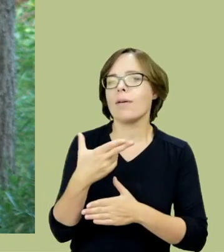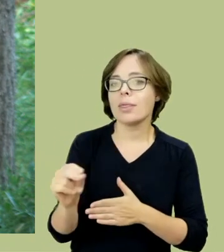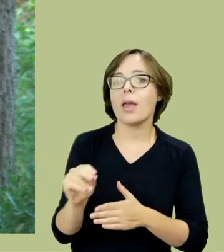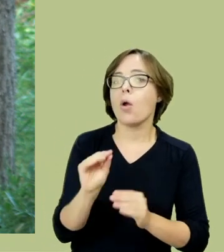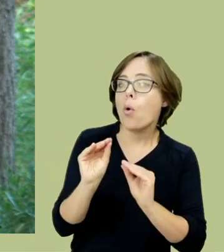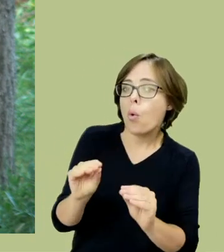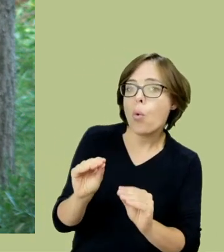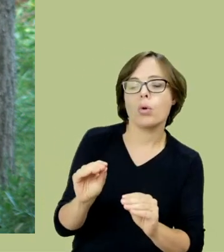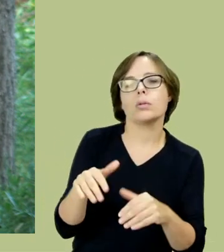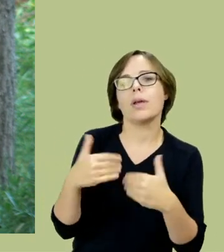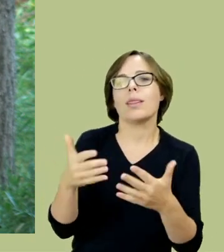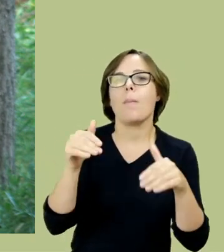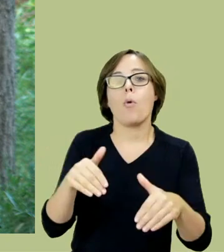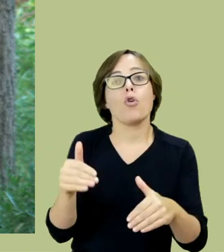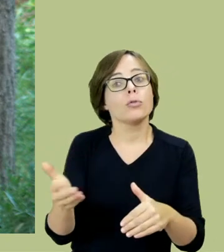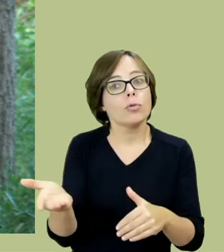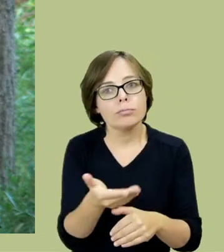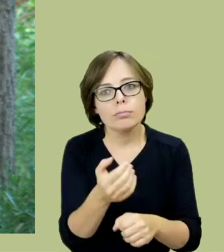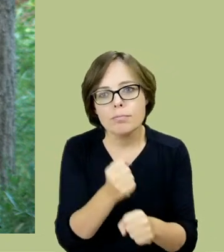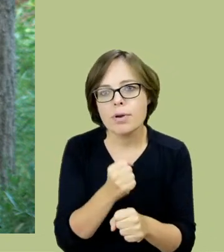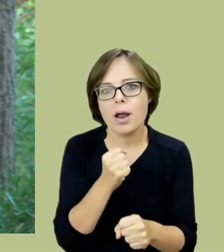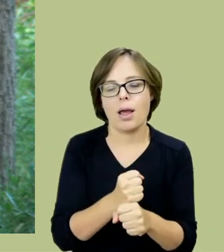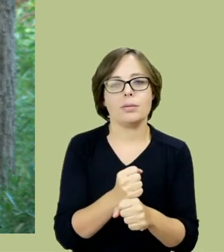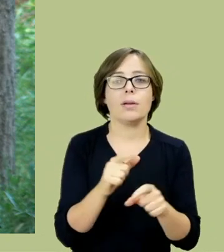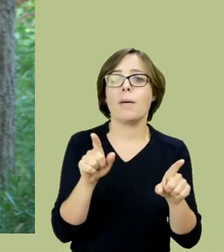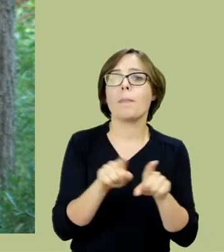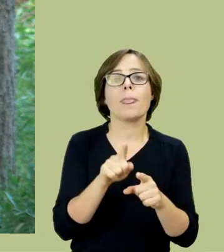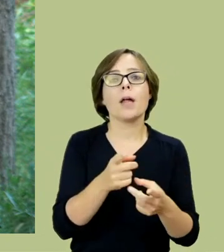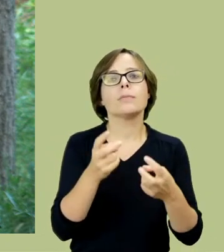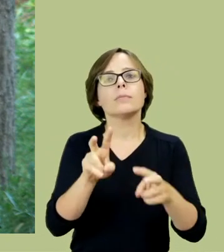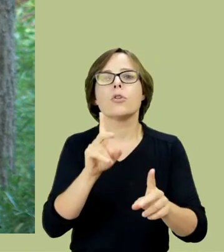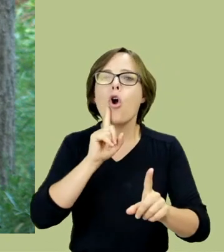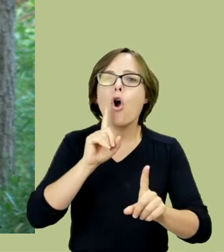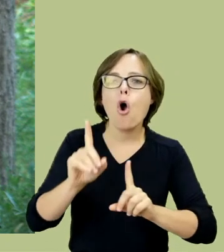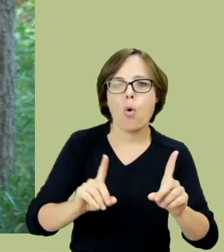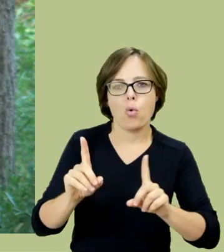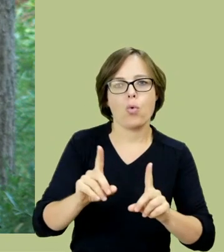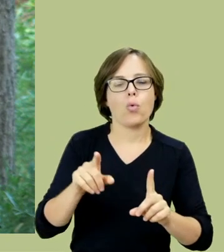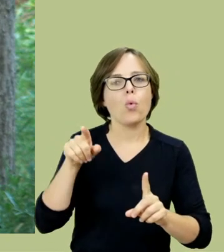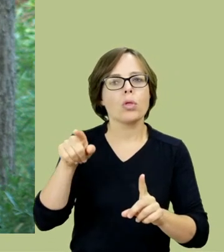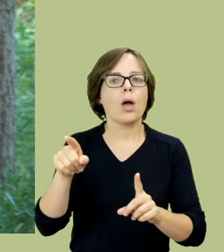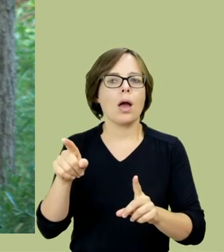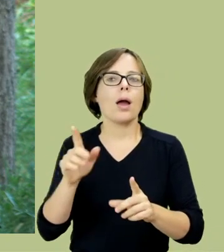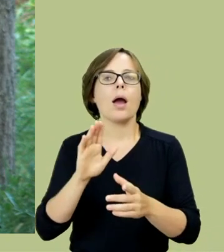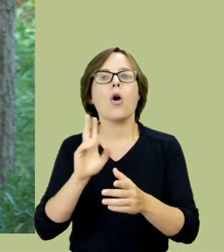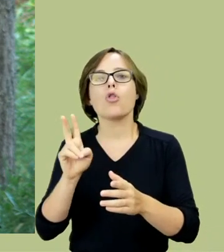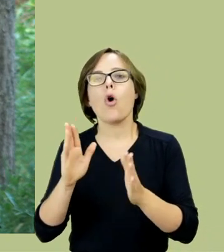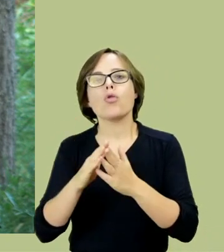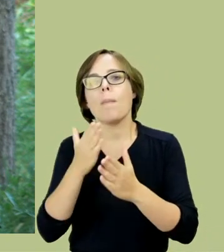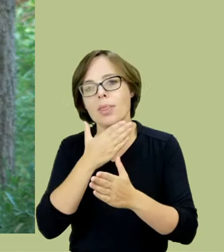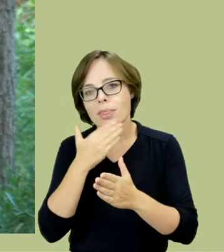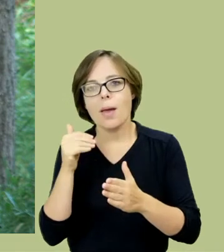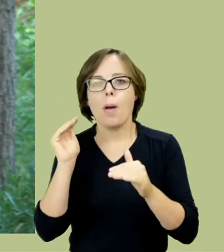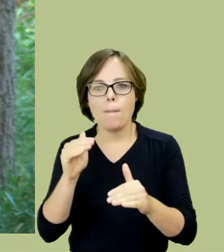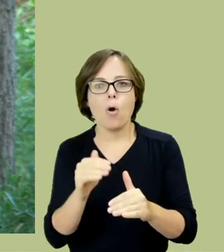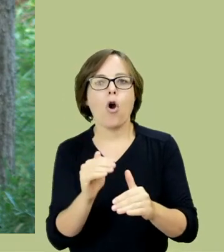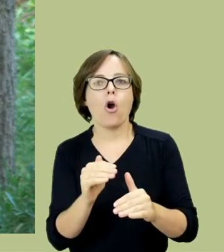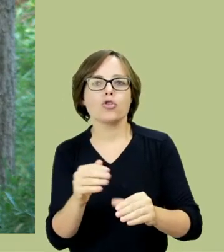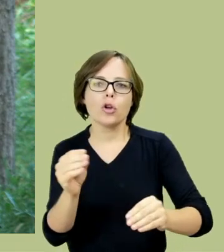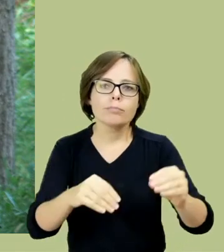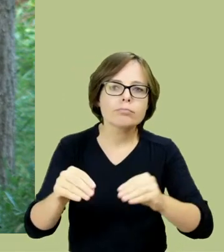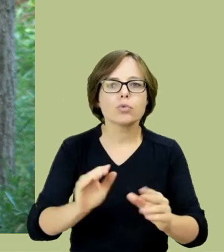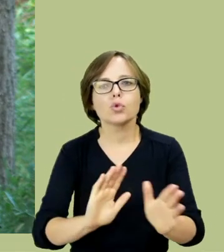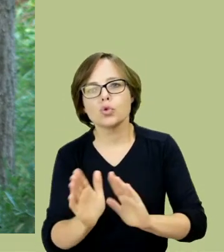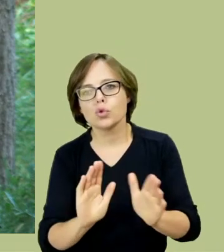możliwości pracy, bo stwarzała te ogrody, które bezdomni sobie uprawiali i potem też jest taka scena, którą opisuję